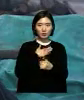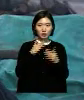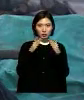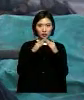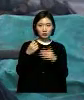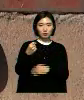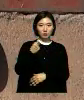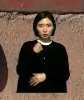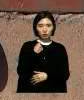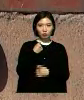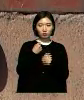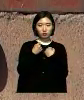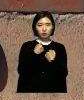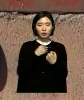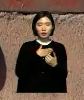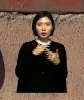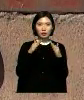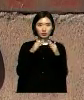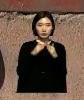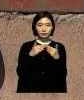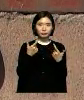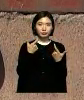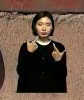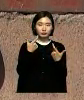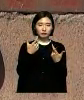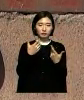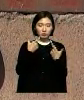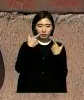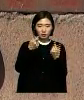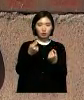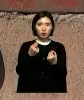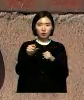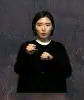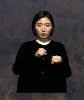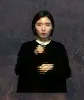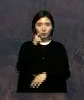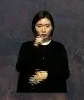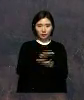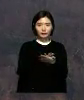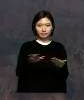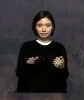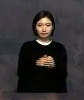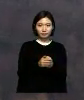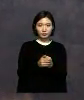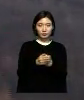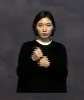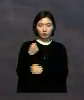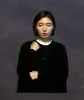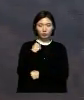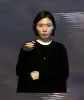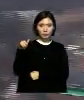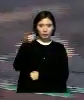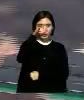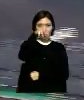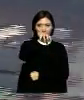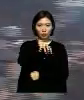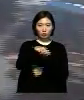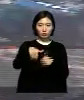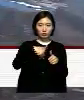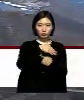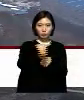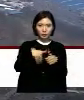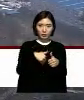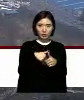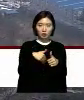집인데도 불구하고 내 집처럼 주거 활동을 하질 못했습니다. 군 비행장 주변에 군사